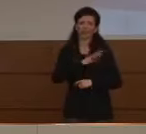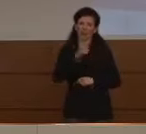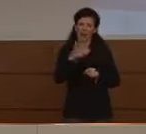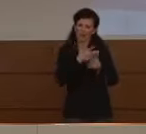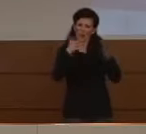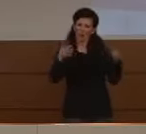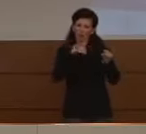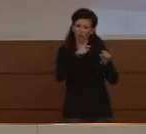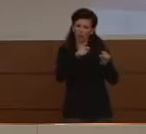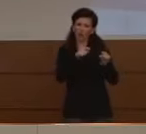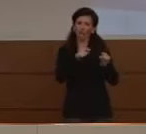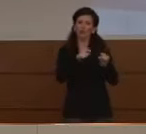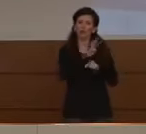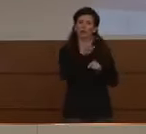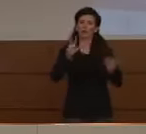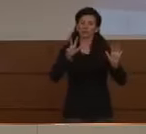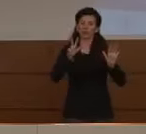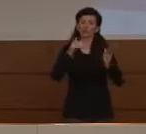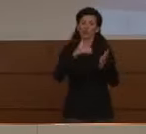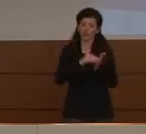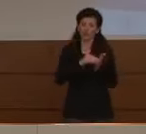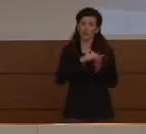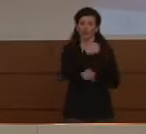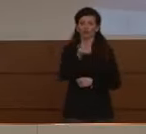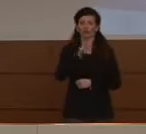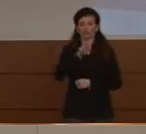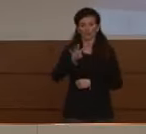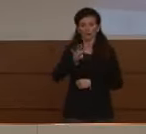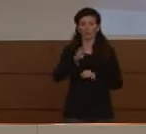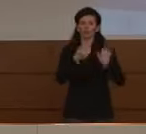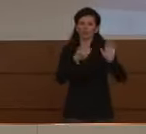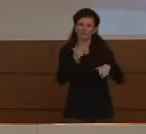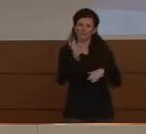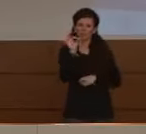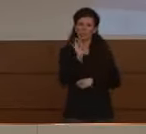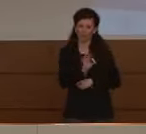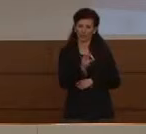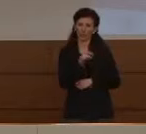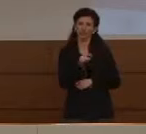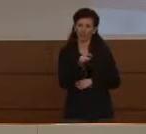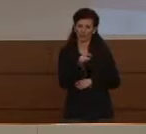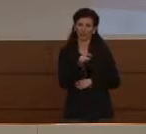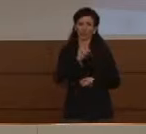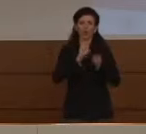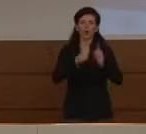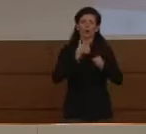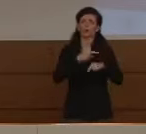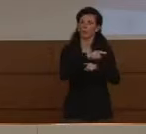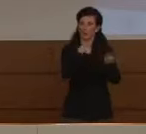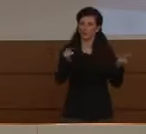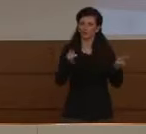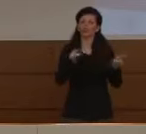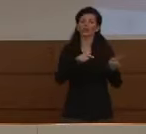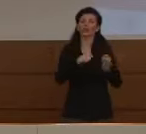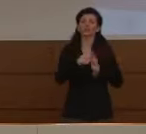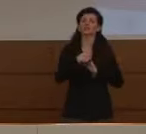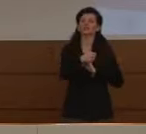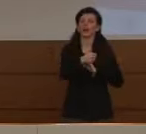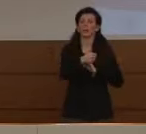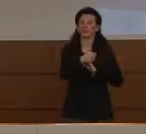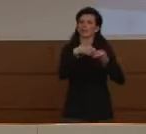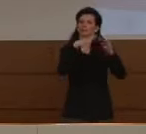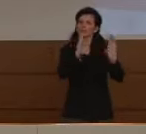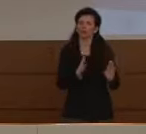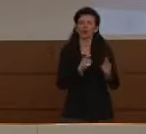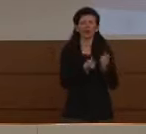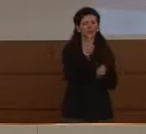48.000 134 il 60 per cento del totale della popolazione sono in isolamento senza sintomi